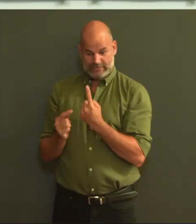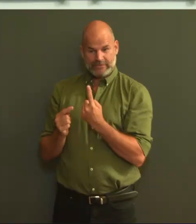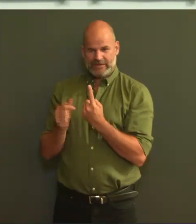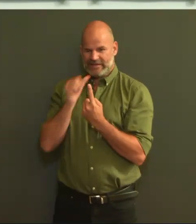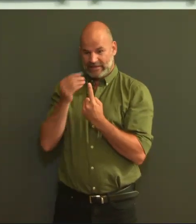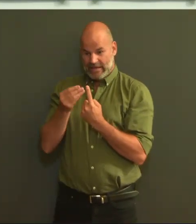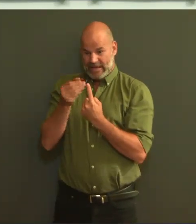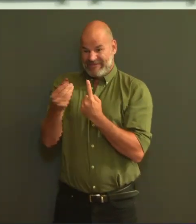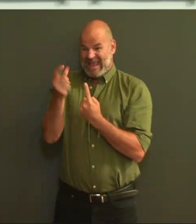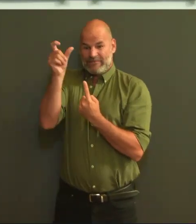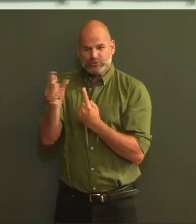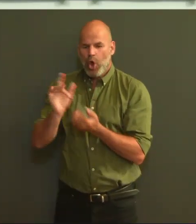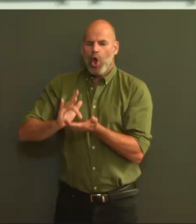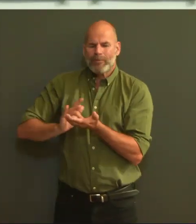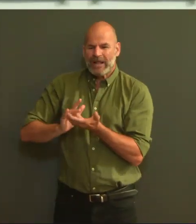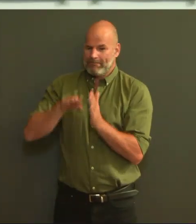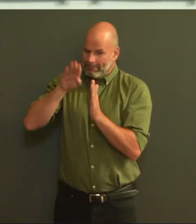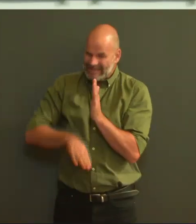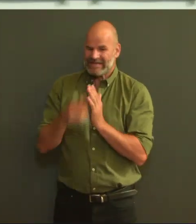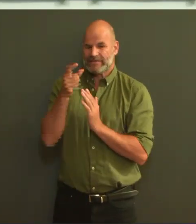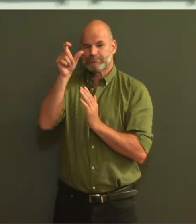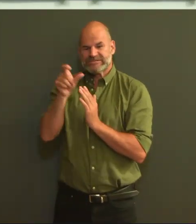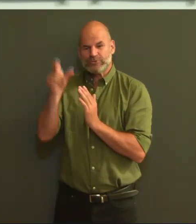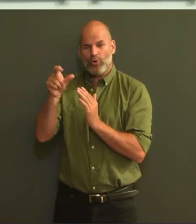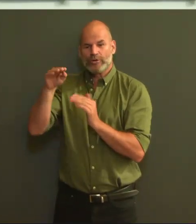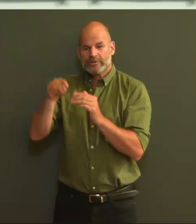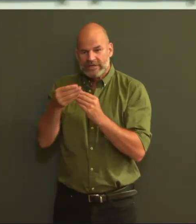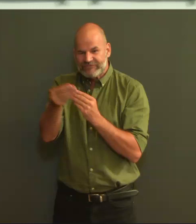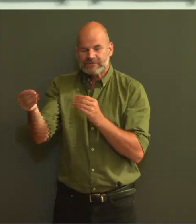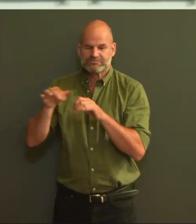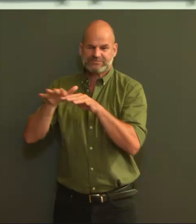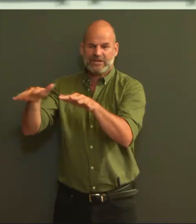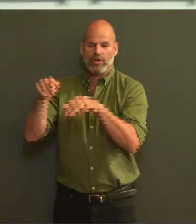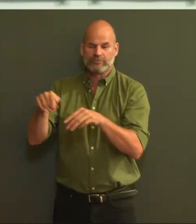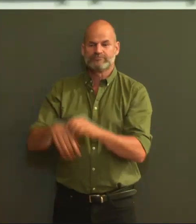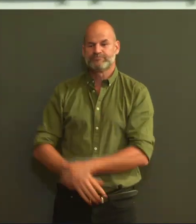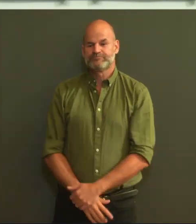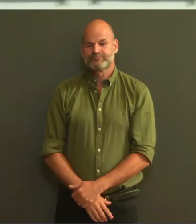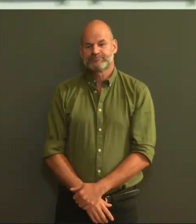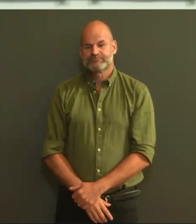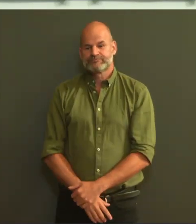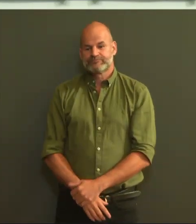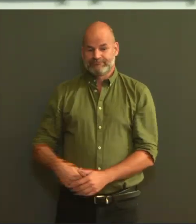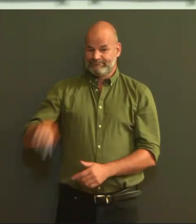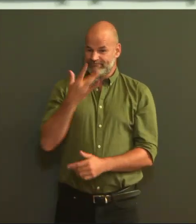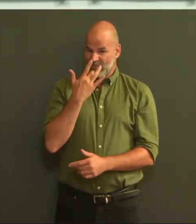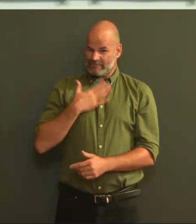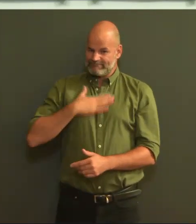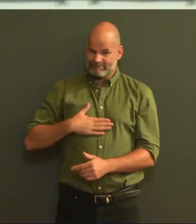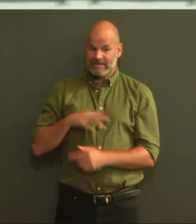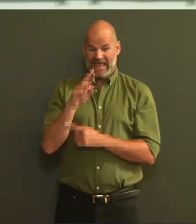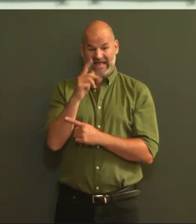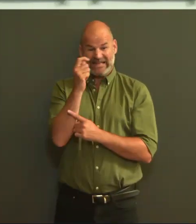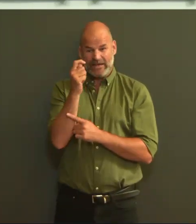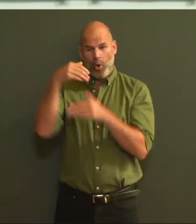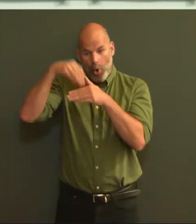dus de bedoeling dat we het reproductiegetal zo laag mogelijk houden of laten zakken, tot onder 1, om de epidemie te